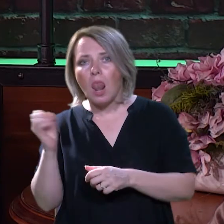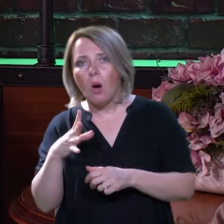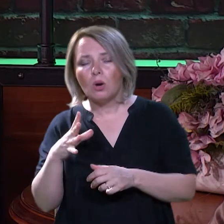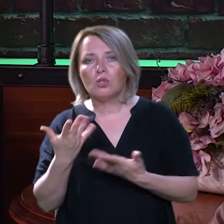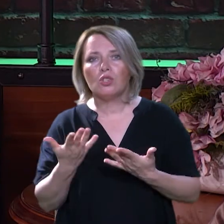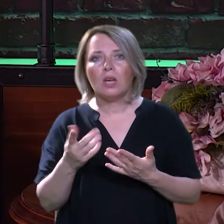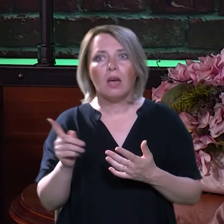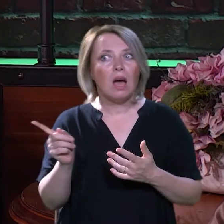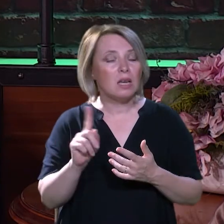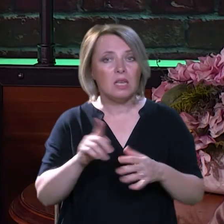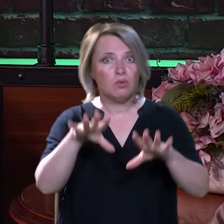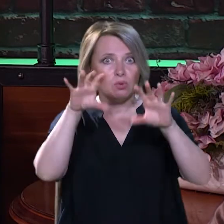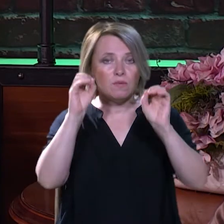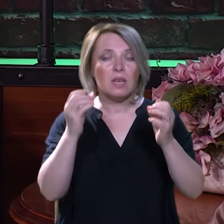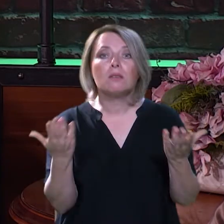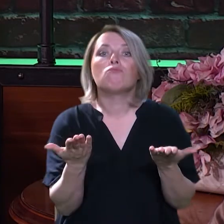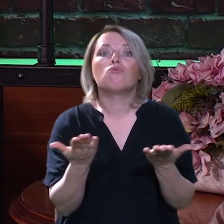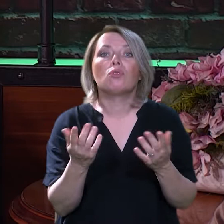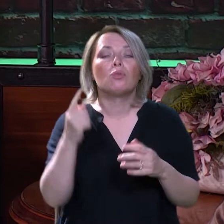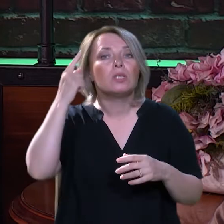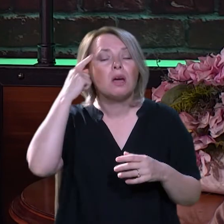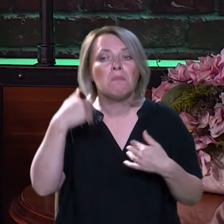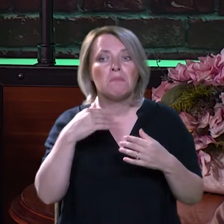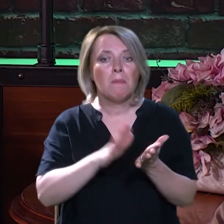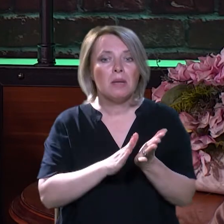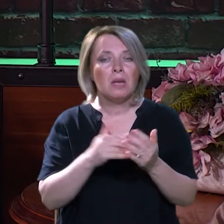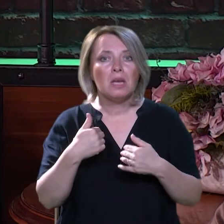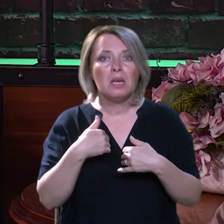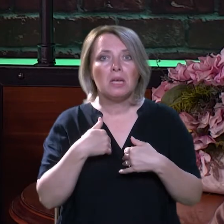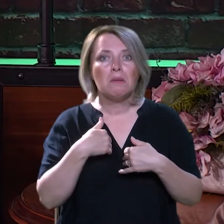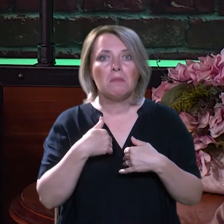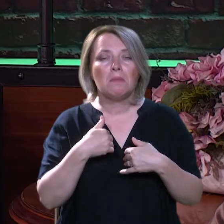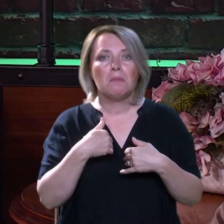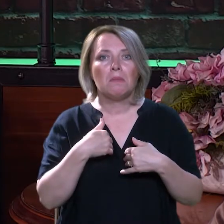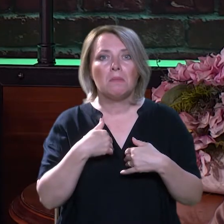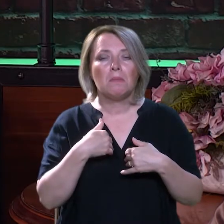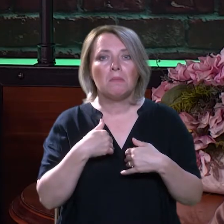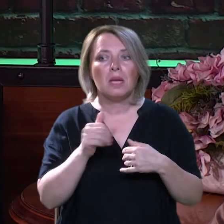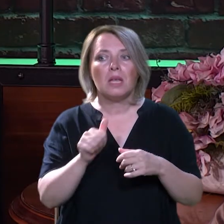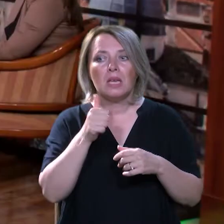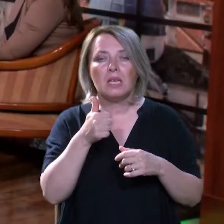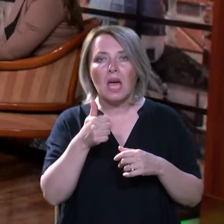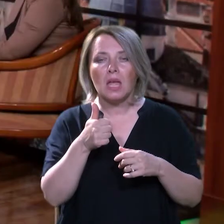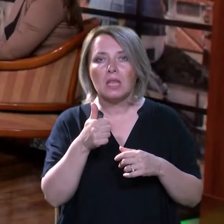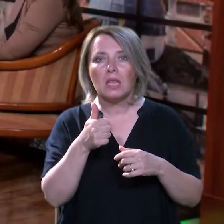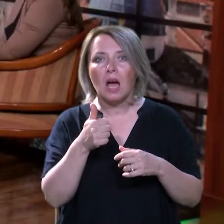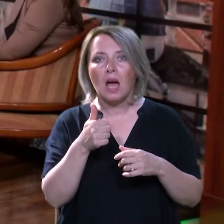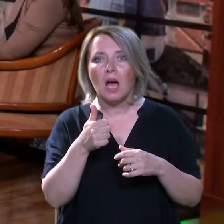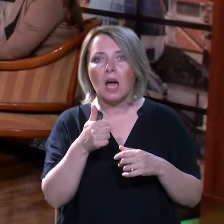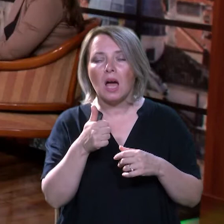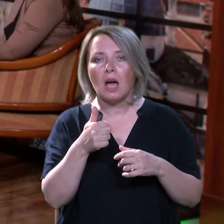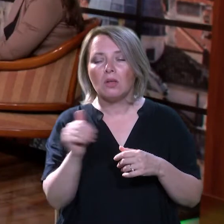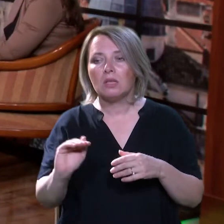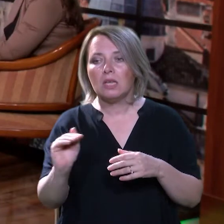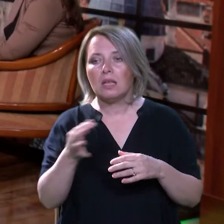nisu svjesna što to uopće znači. Primjerice, jedan dječak mi je rekao samo like i subscribe u tijekom razgovora.